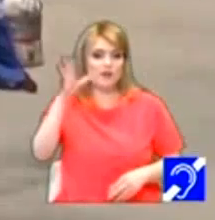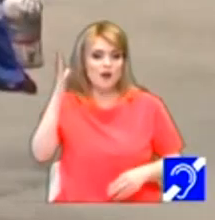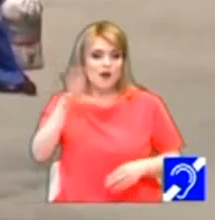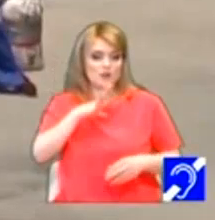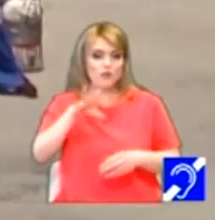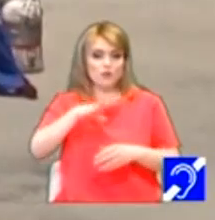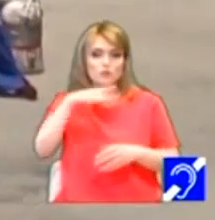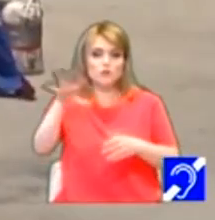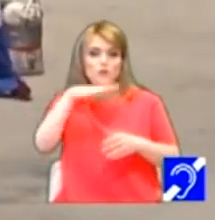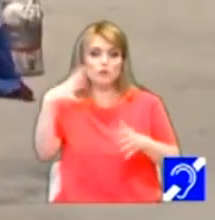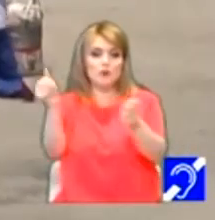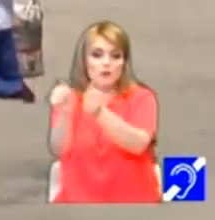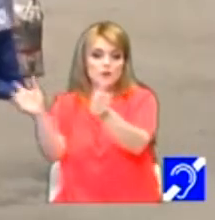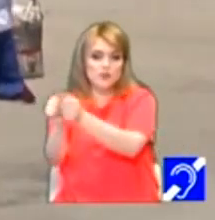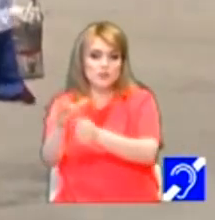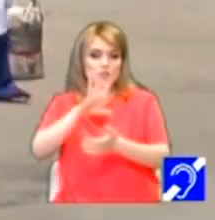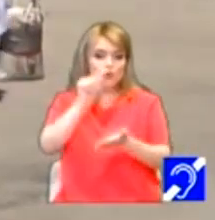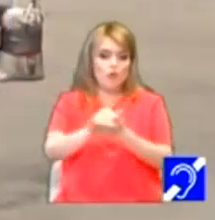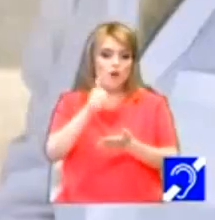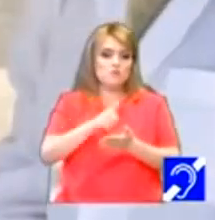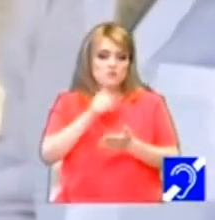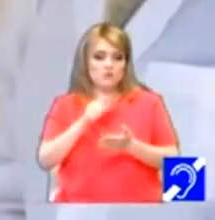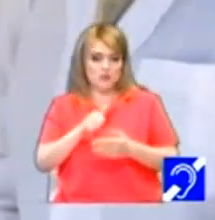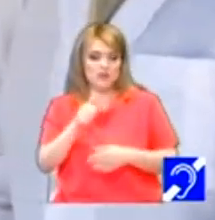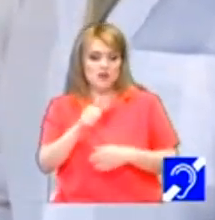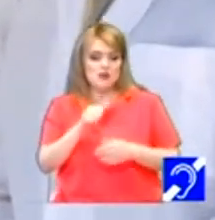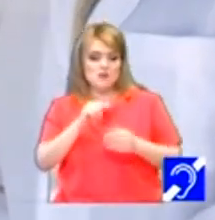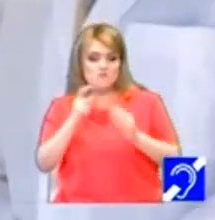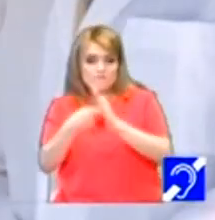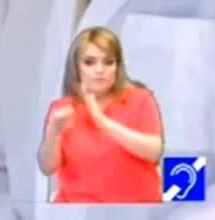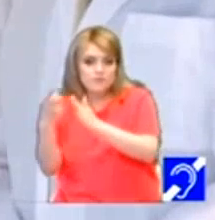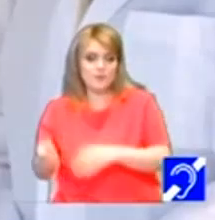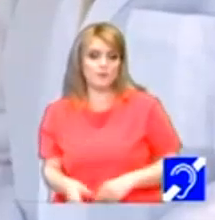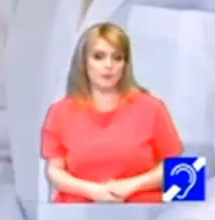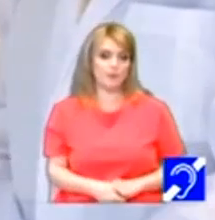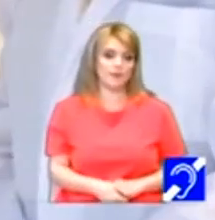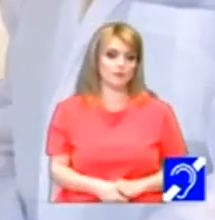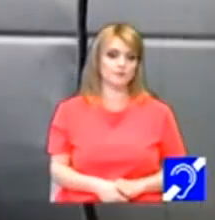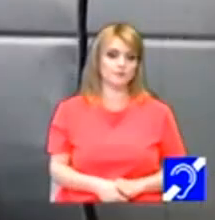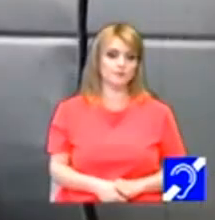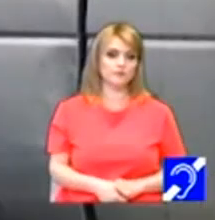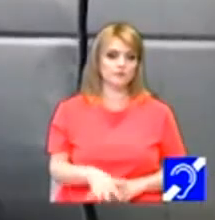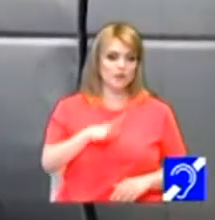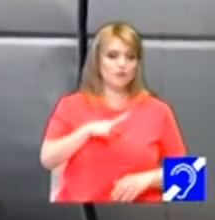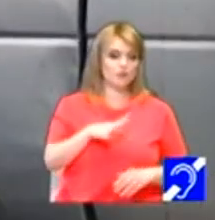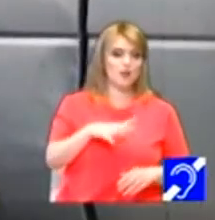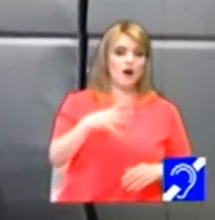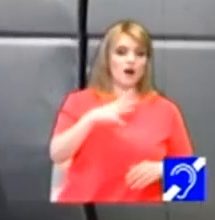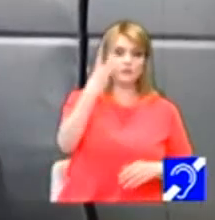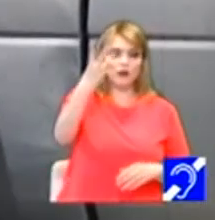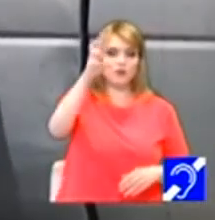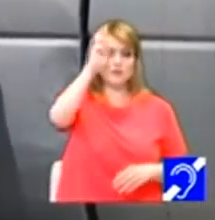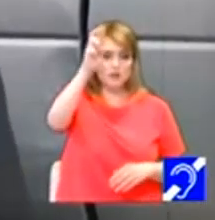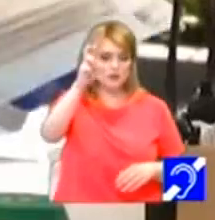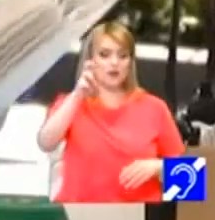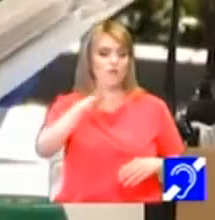hacking. Faptul că avertismentul privind atacurile cibernetice de amploare ale rușilor a fost lansat coordonat simultan în trei țări, Marea